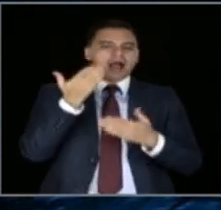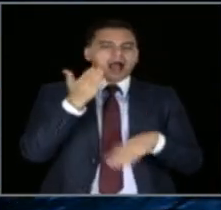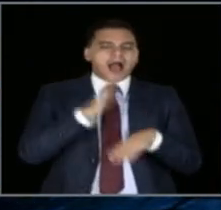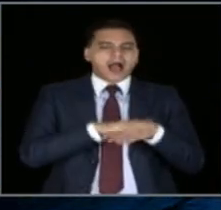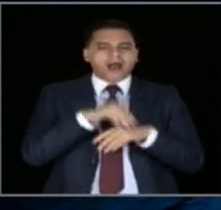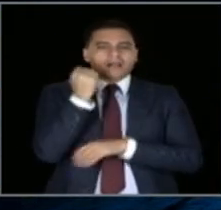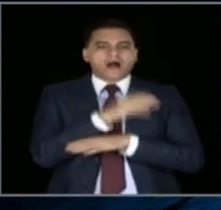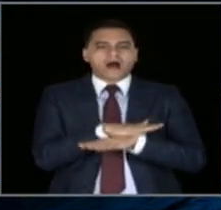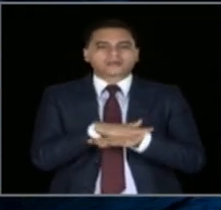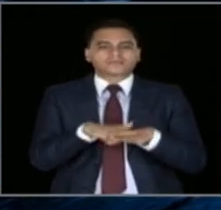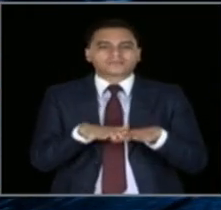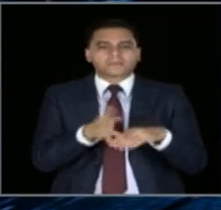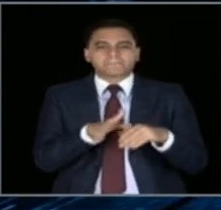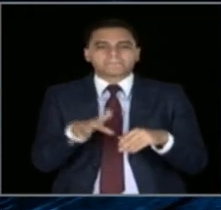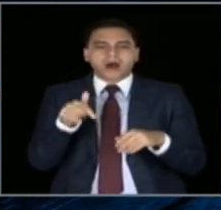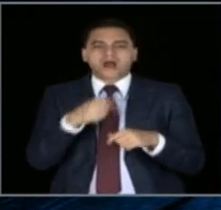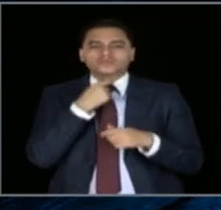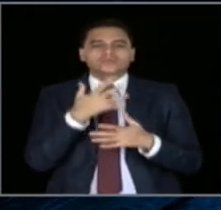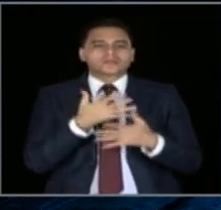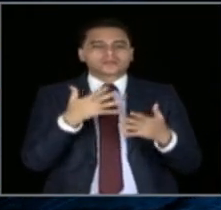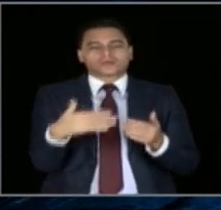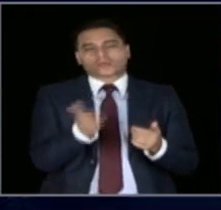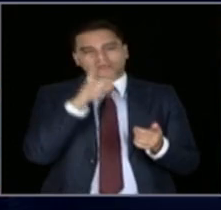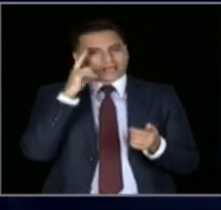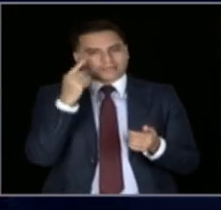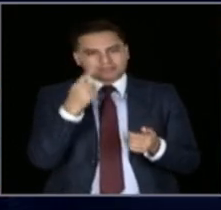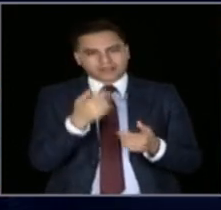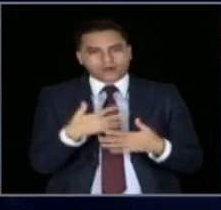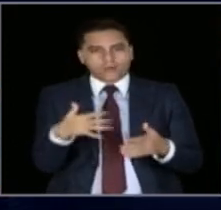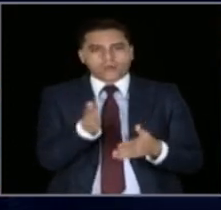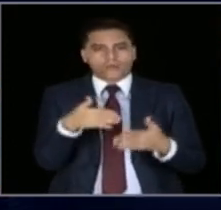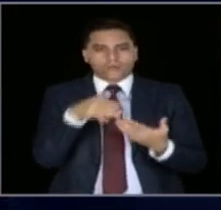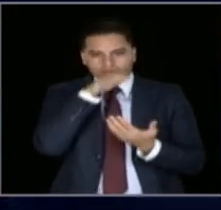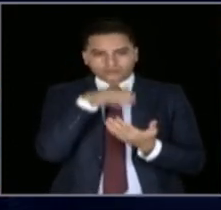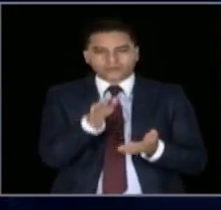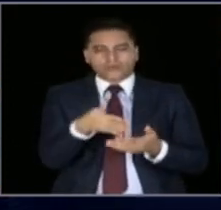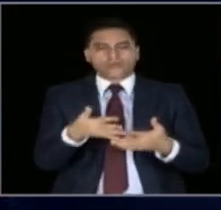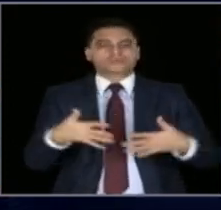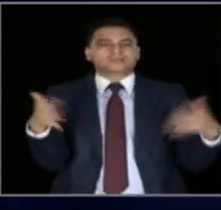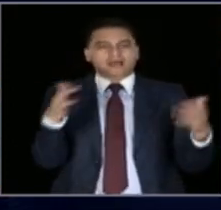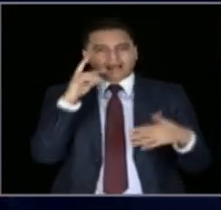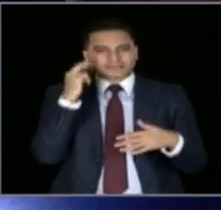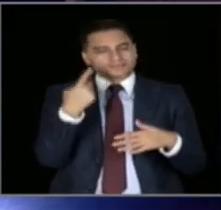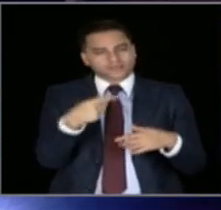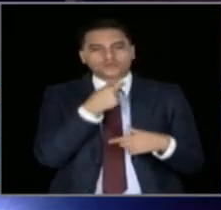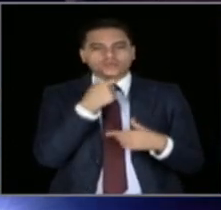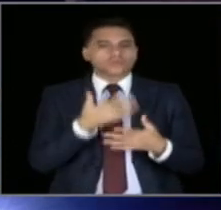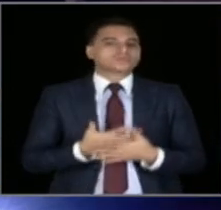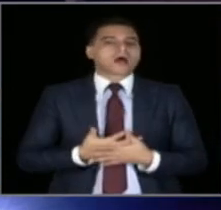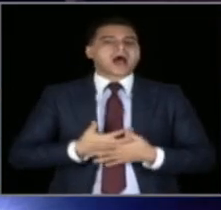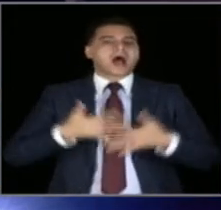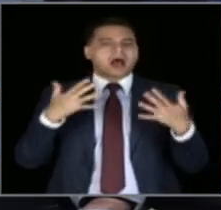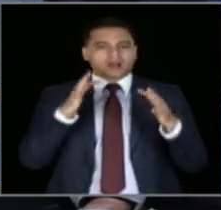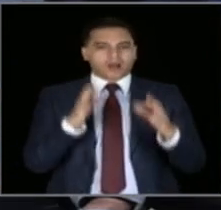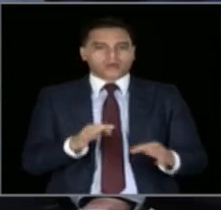كائن بحري. الحوت الأزرق. الحوت. الحوت. أحمد أبو حسين، الهدف الذهبي.